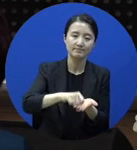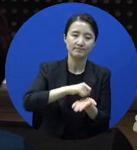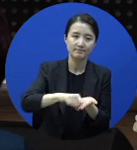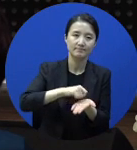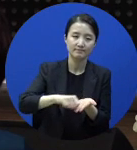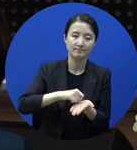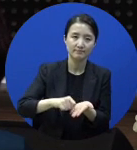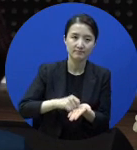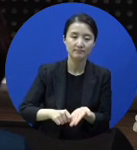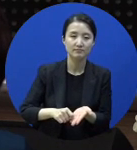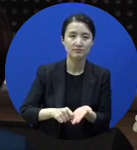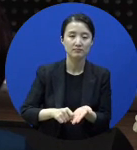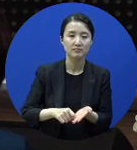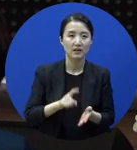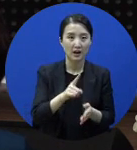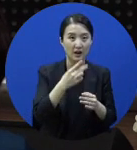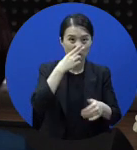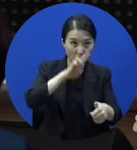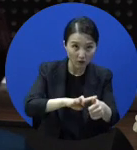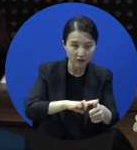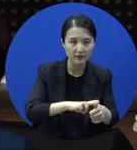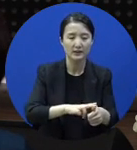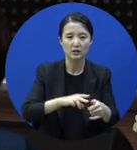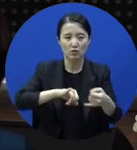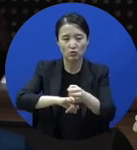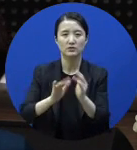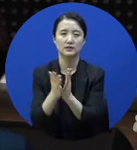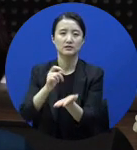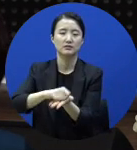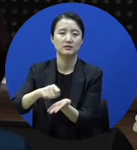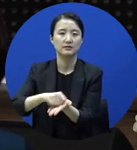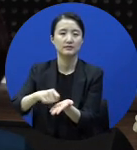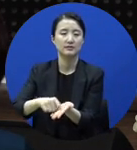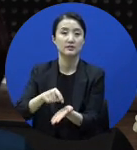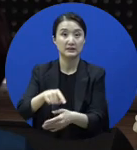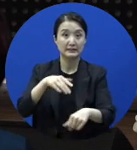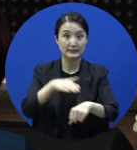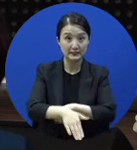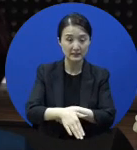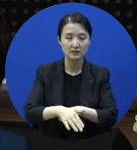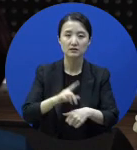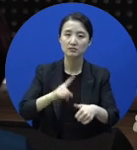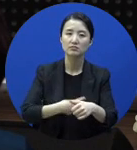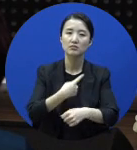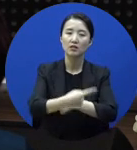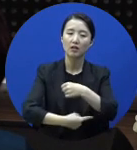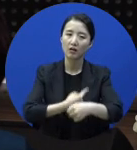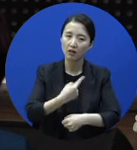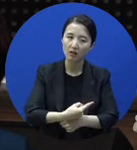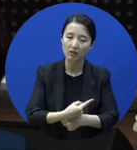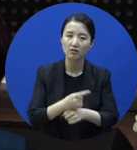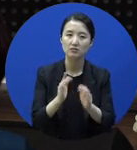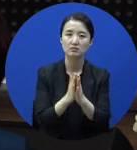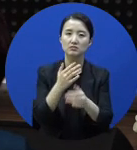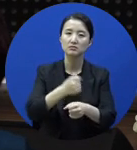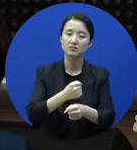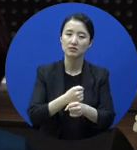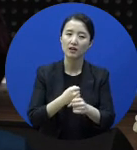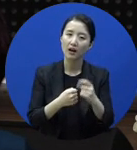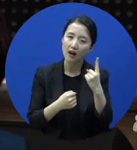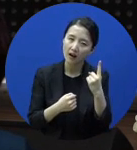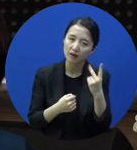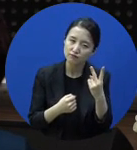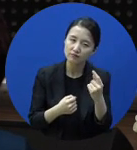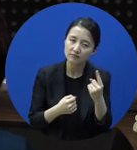10권 가까이 지금 이제 거의 마무리가 됐는데, 10권 가까이 냈는데, 그렇게 매년 한 권 내지 두 권을 책을 내면서 이렇게 성장을 좀 하다